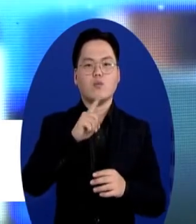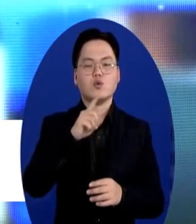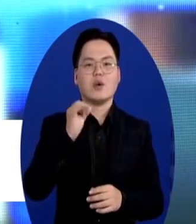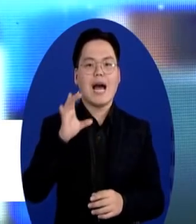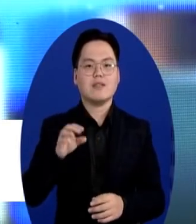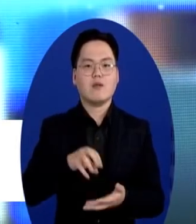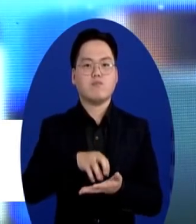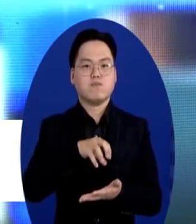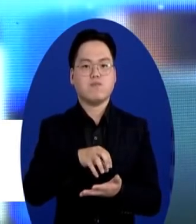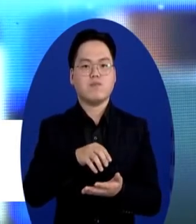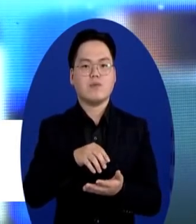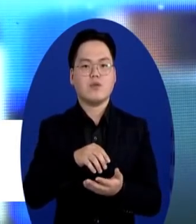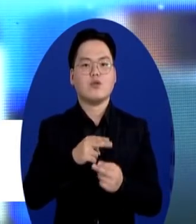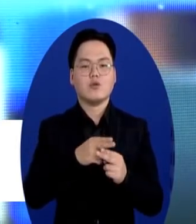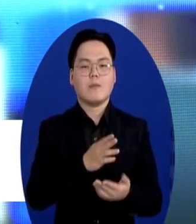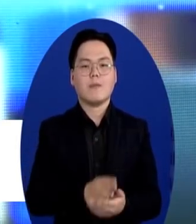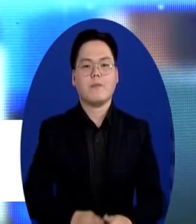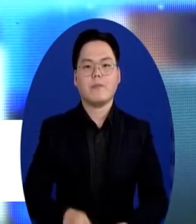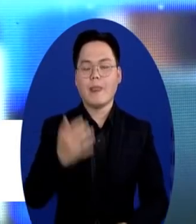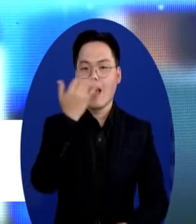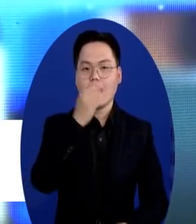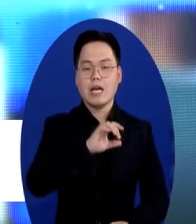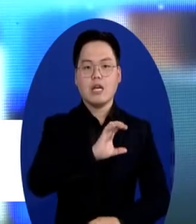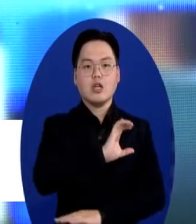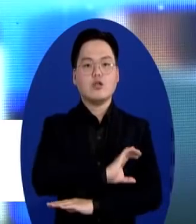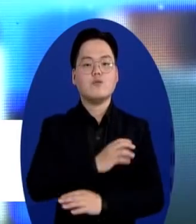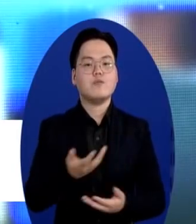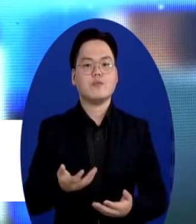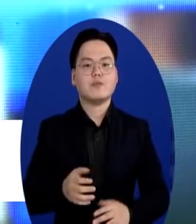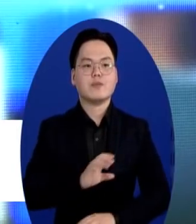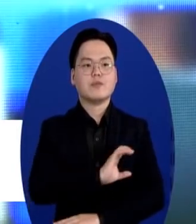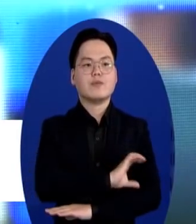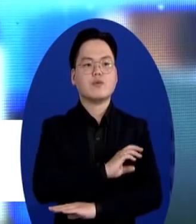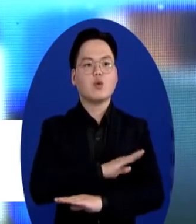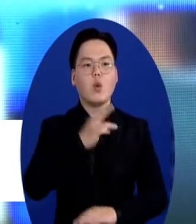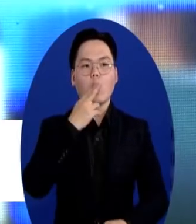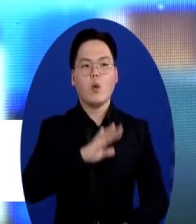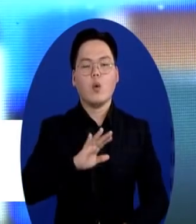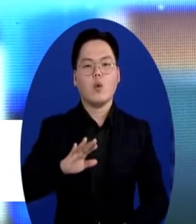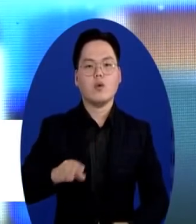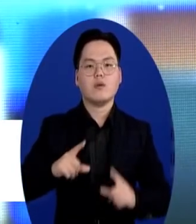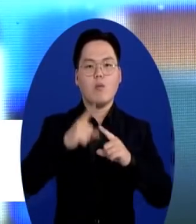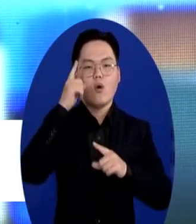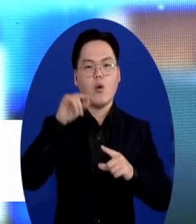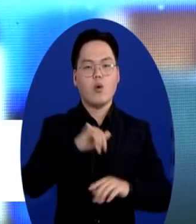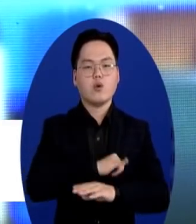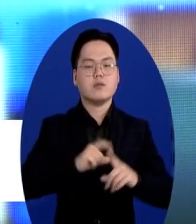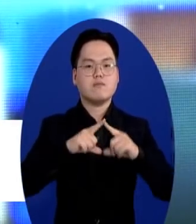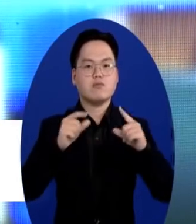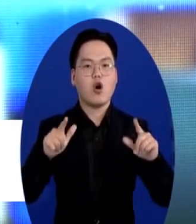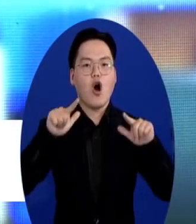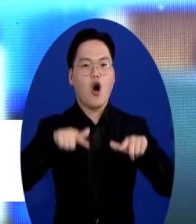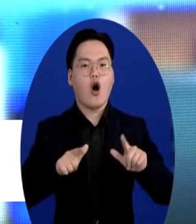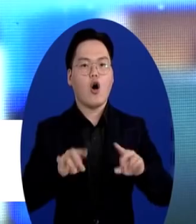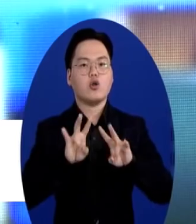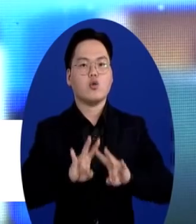байна. Харааны бэрхшээлтэй иргэдэд сурагчид Монгол улсын Брайл атласаар дамжуулан засаг захиргааны нэгж болоод томоохон гол нууруудын нэр,